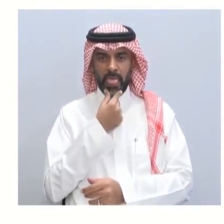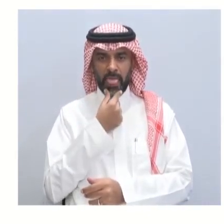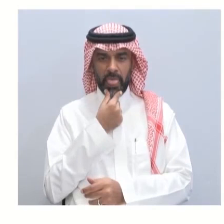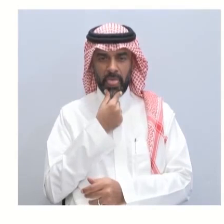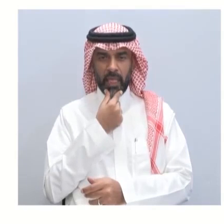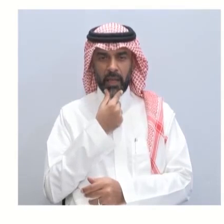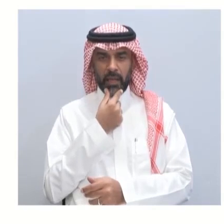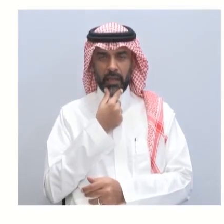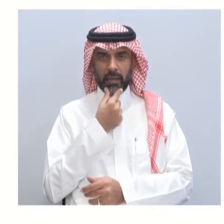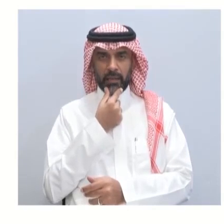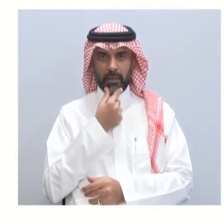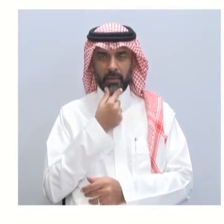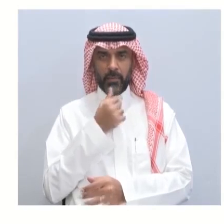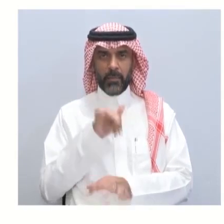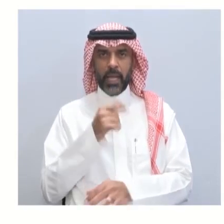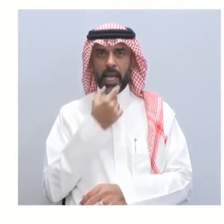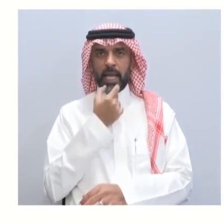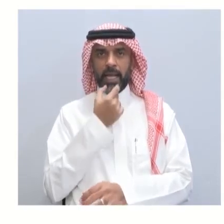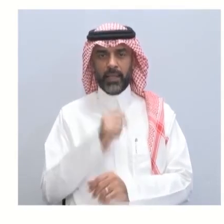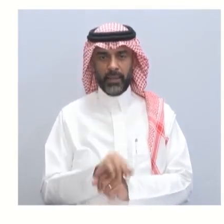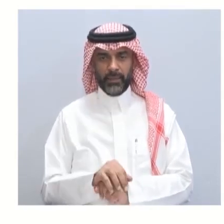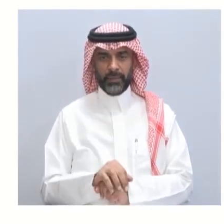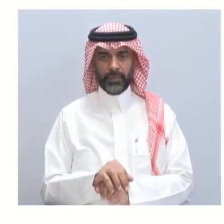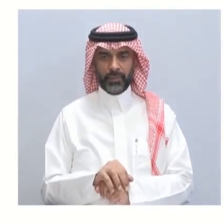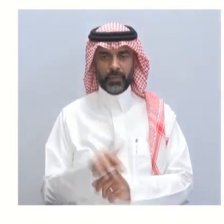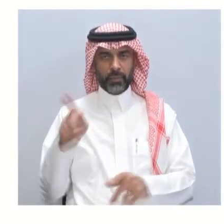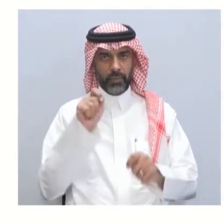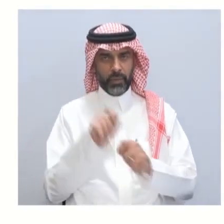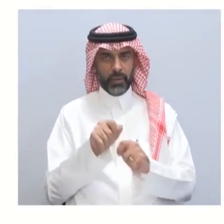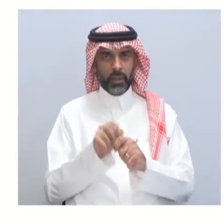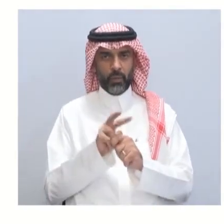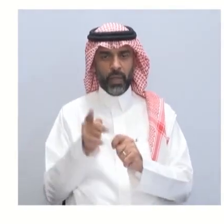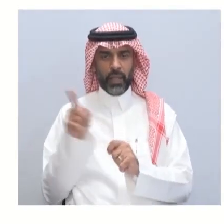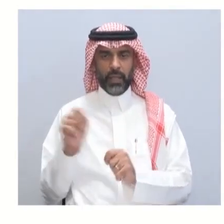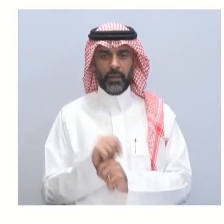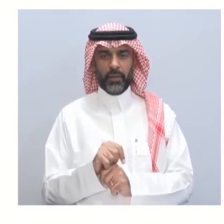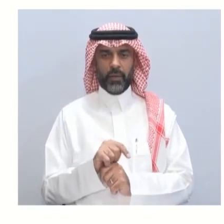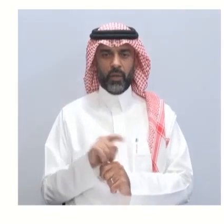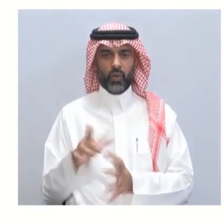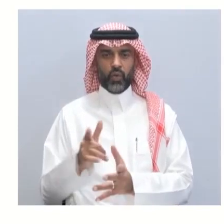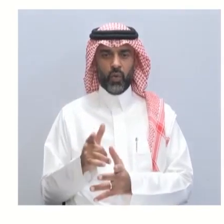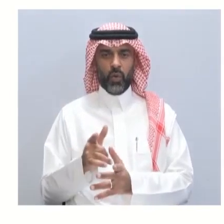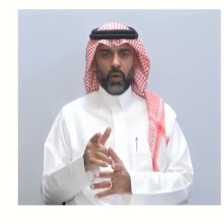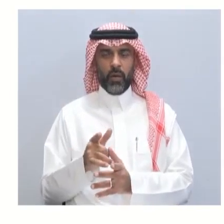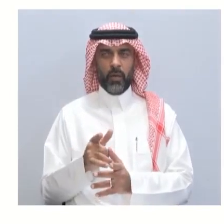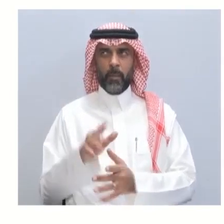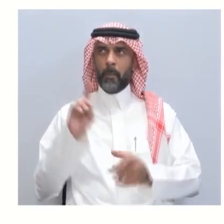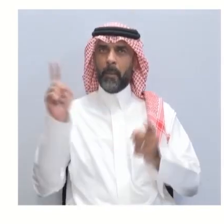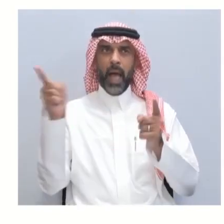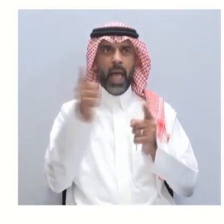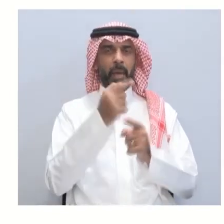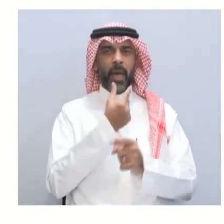هايلايت انجلش نقوم بانشاء هذا المتغير معالم الرياض باللغه